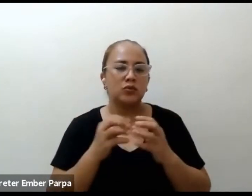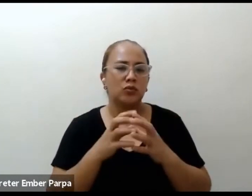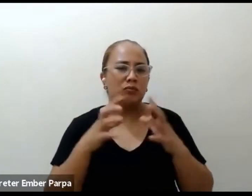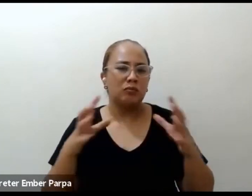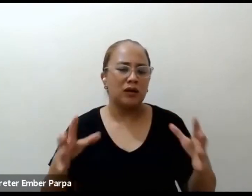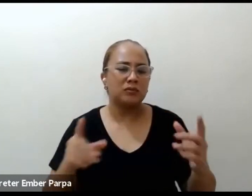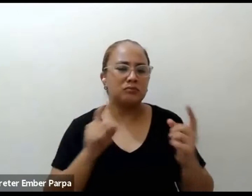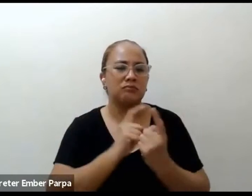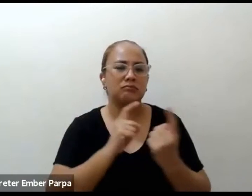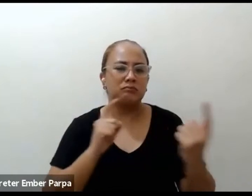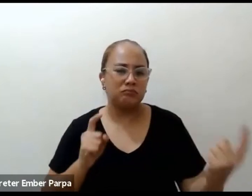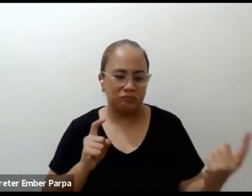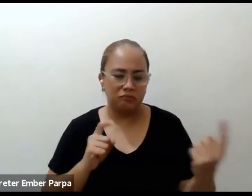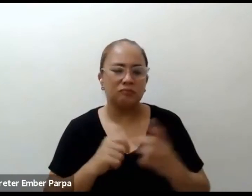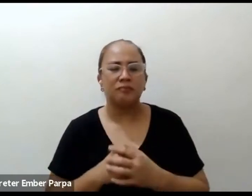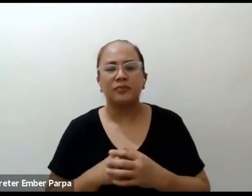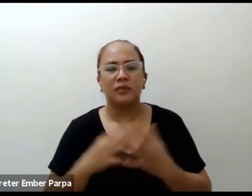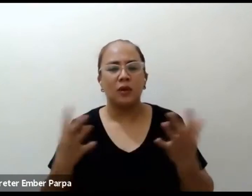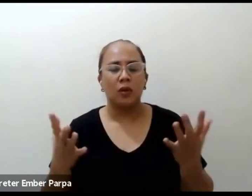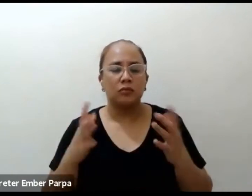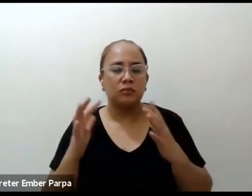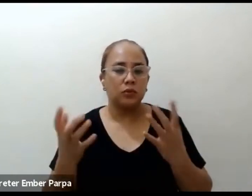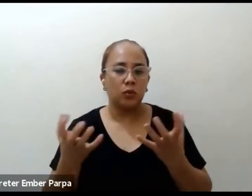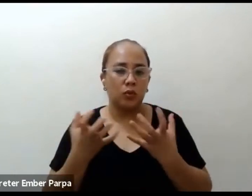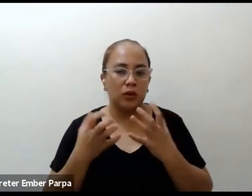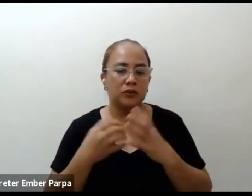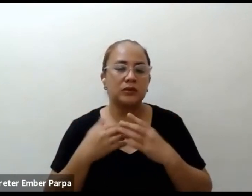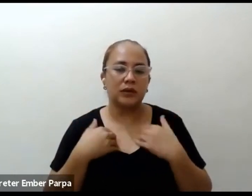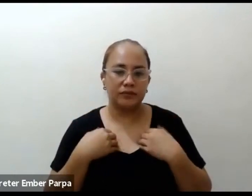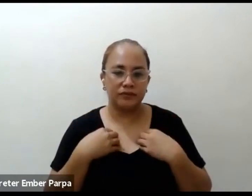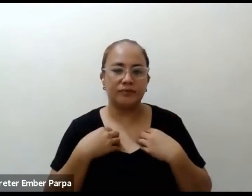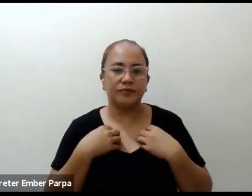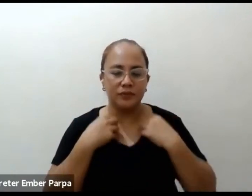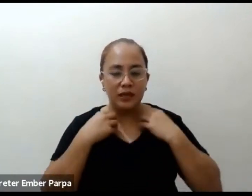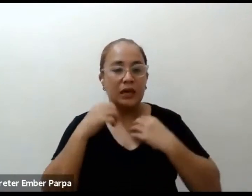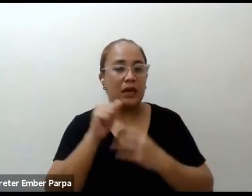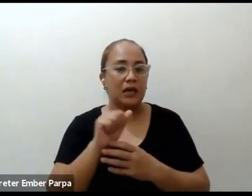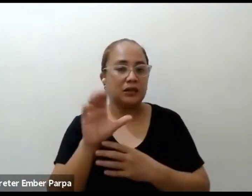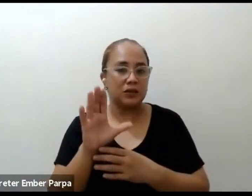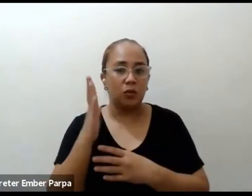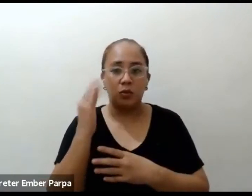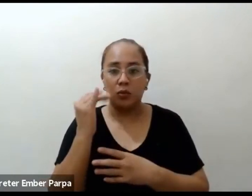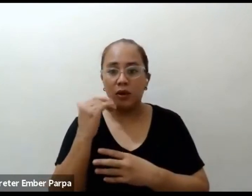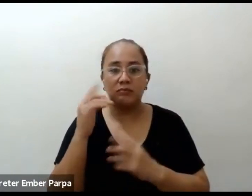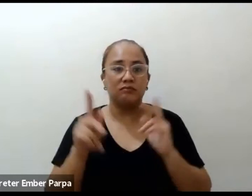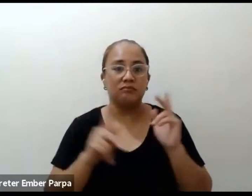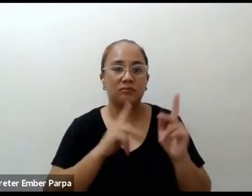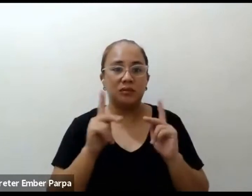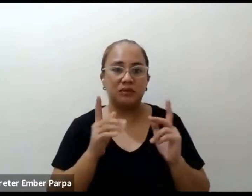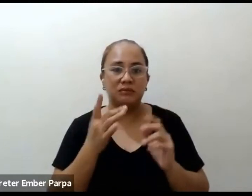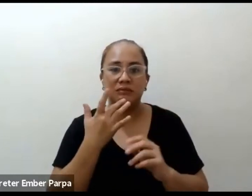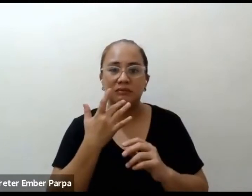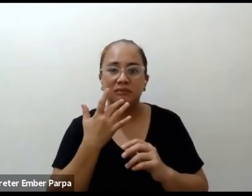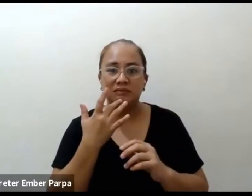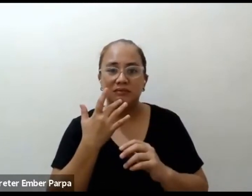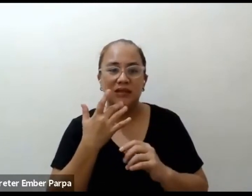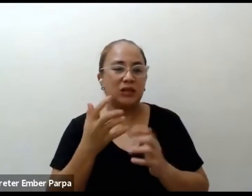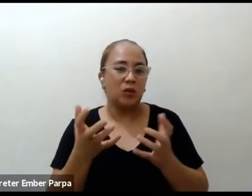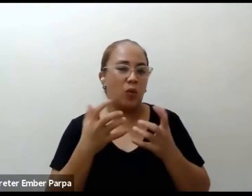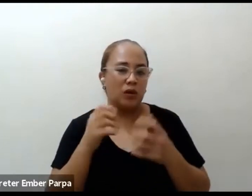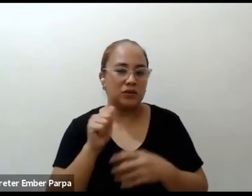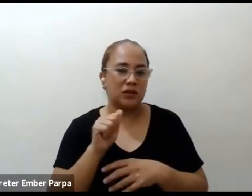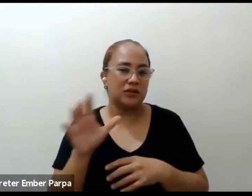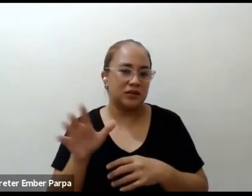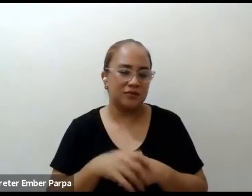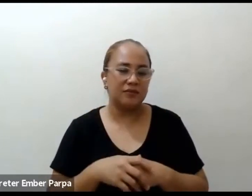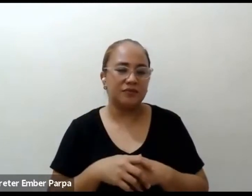physical distancing. They will also want to have the air conditioning because some people are going to demand the air